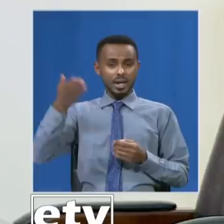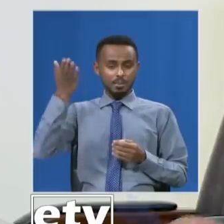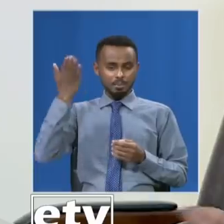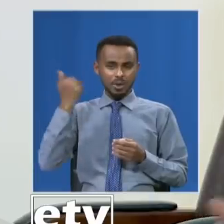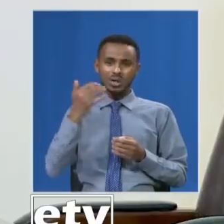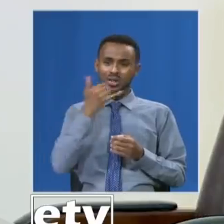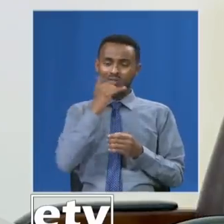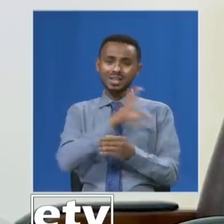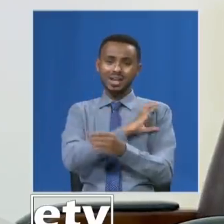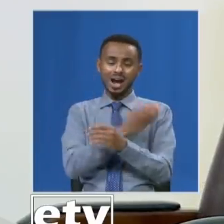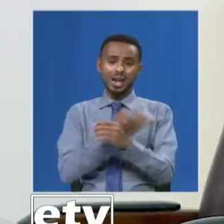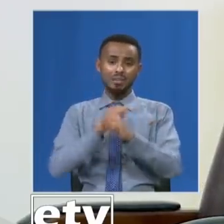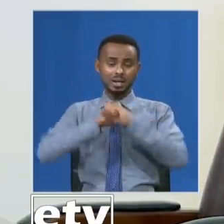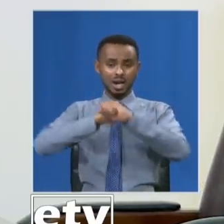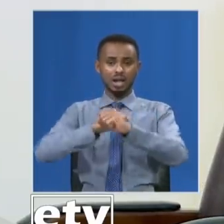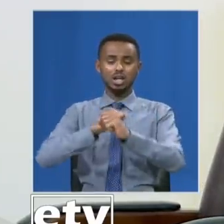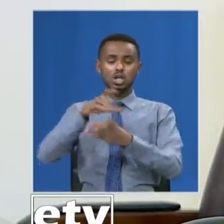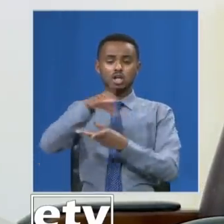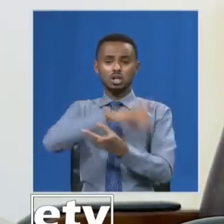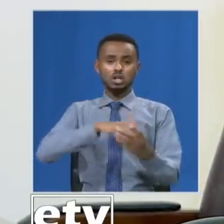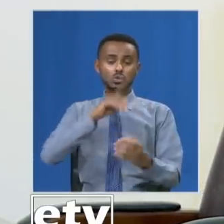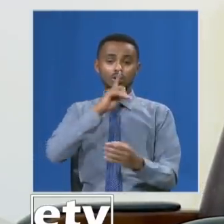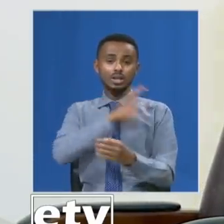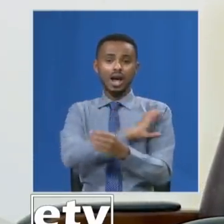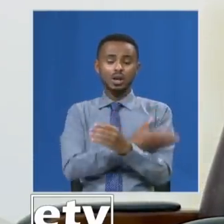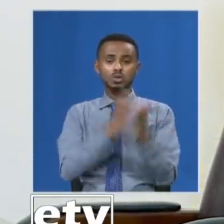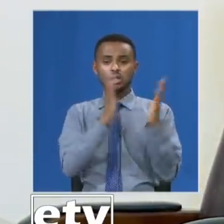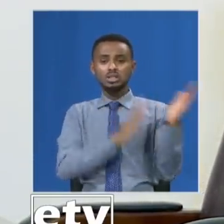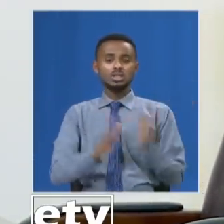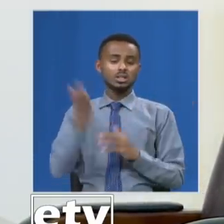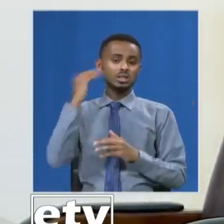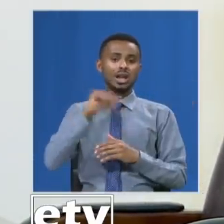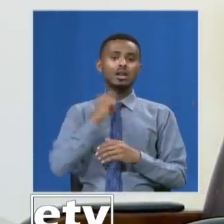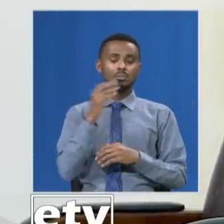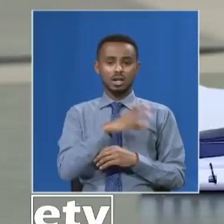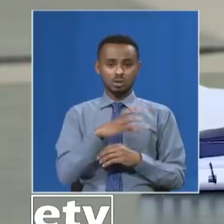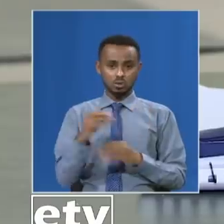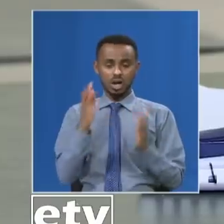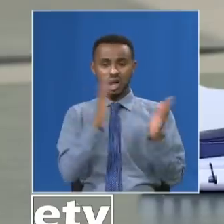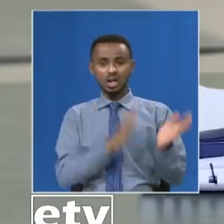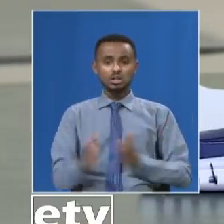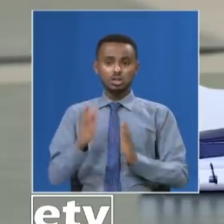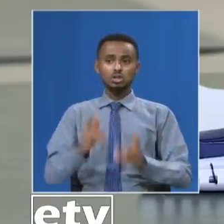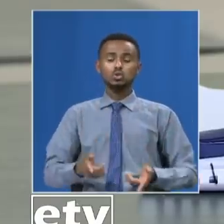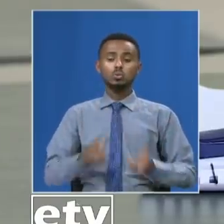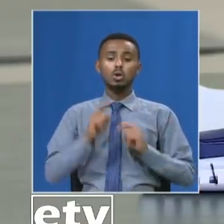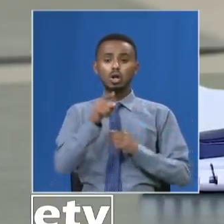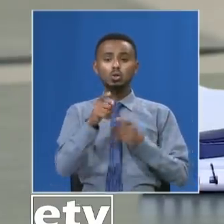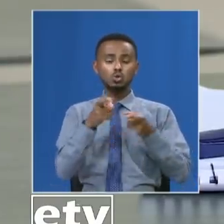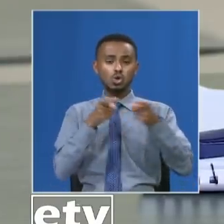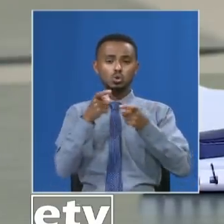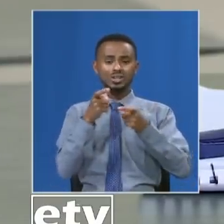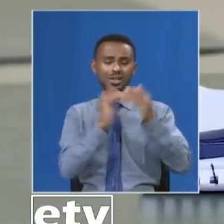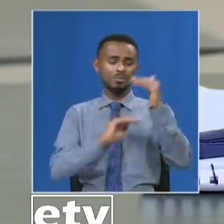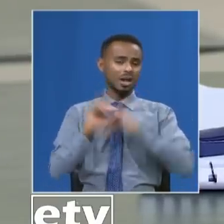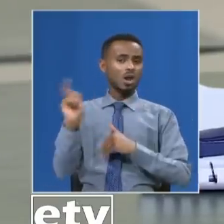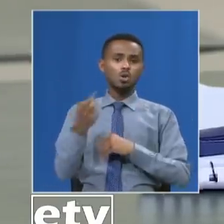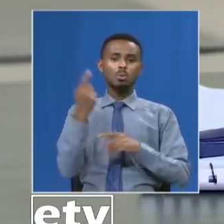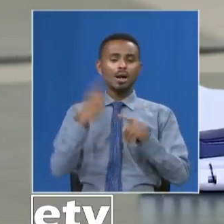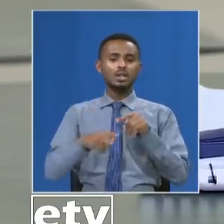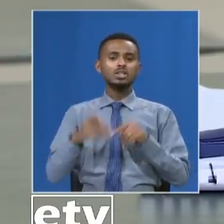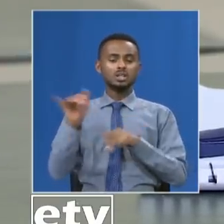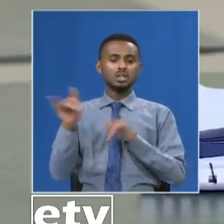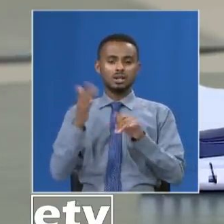የነበረውን የጥፋት ኃይል ለመመከት የክልሉ የጸጥታ ኃይሎች ዝግጅት እንዳልነበራቸውና ዝግጅቱ ቢኖር ከነርሱ ቁጥጥር በላይ ሊሆን